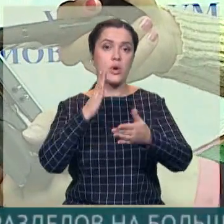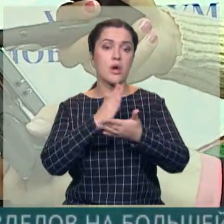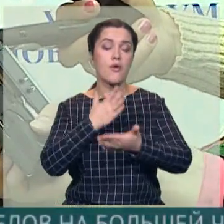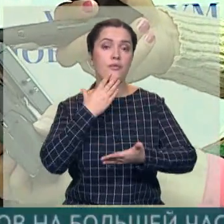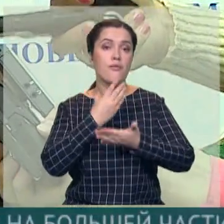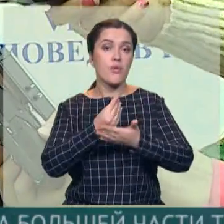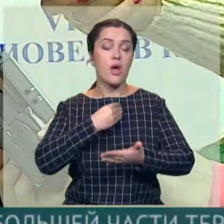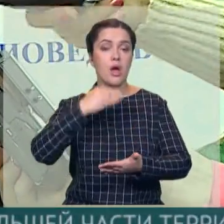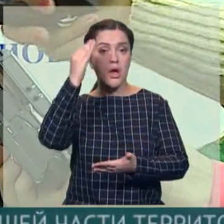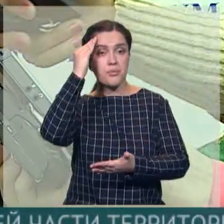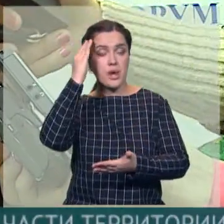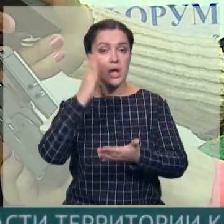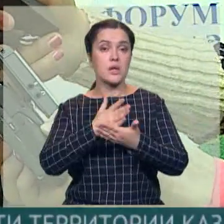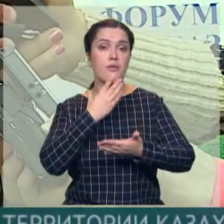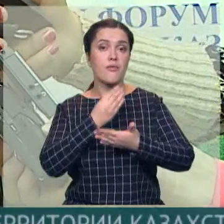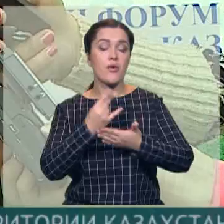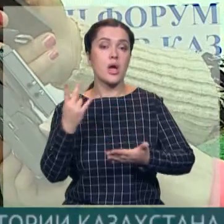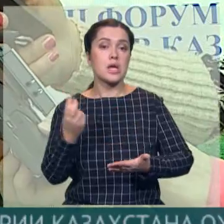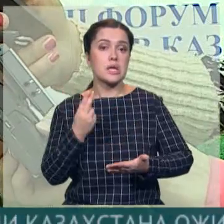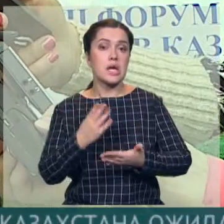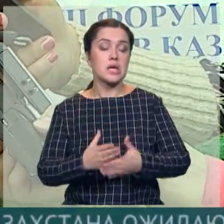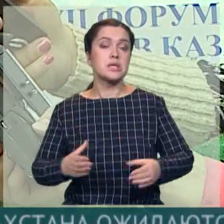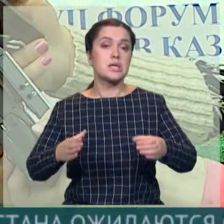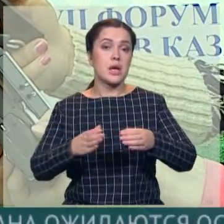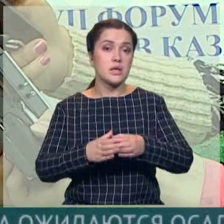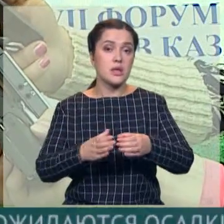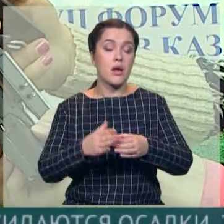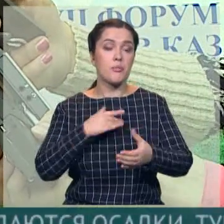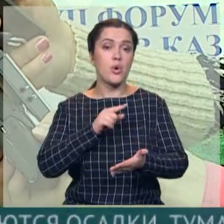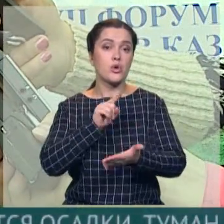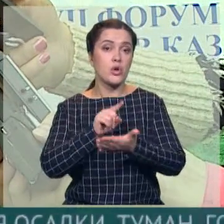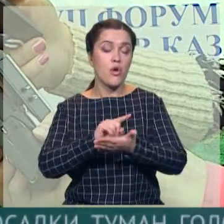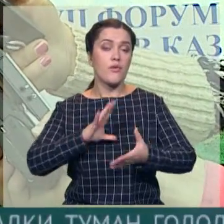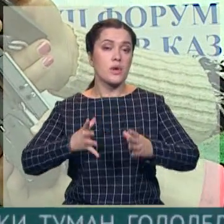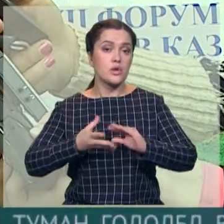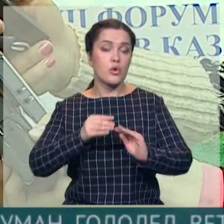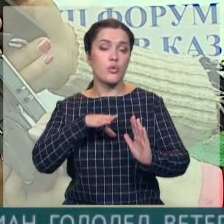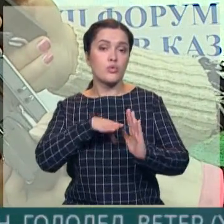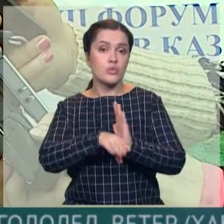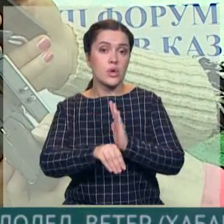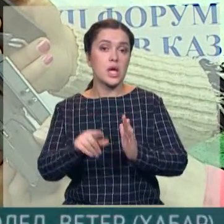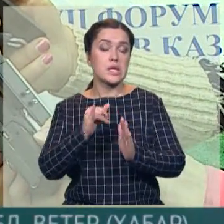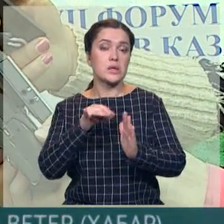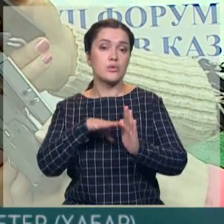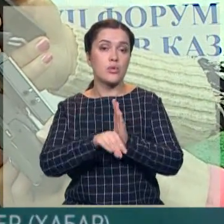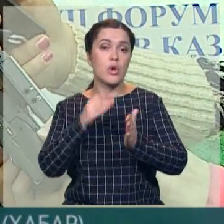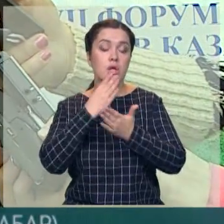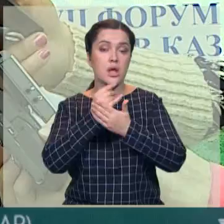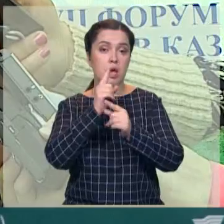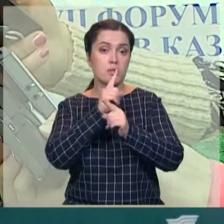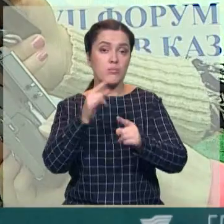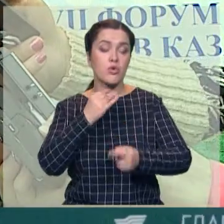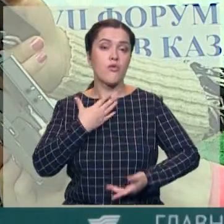менталитет, свой национальный полиэтнический состав. Поэтому мы должны все это учитывать и с учетом наших особенностей выработать